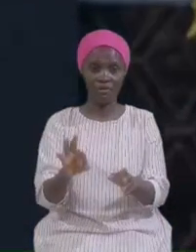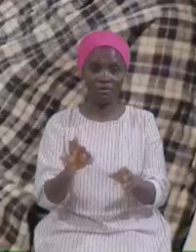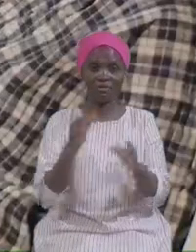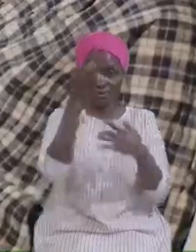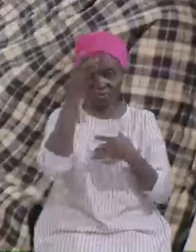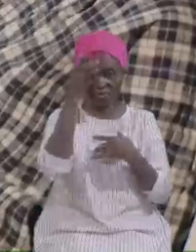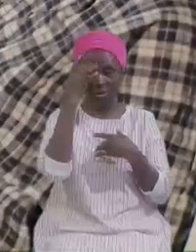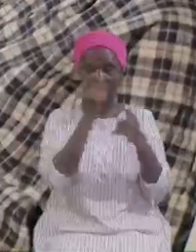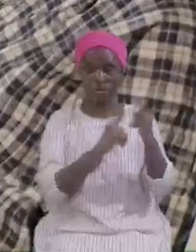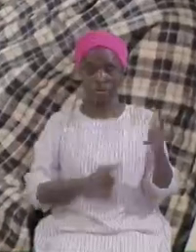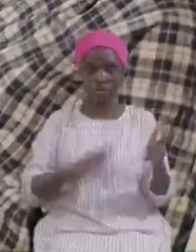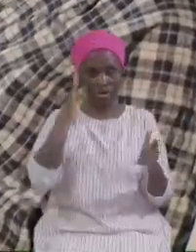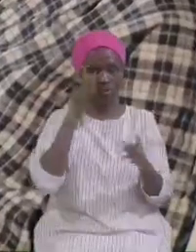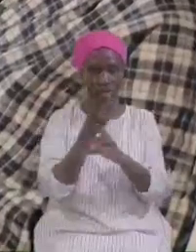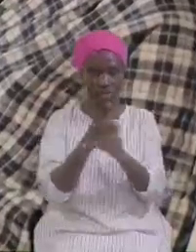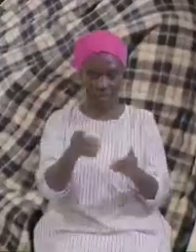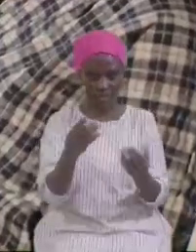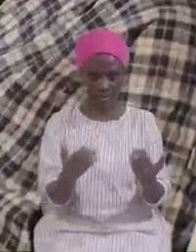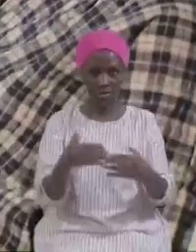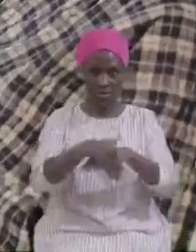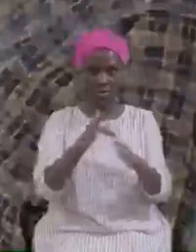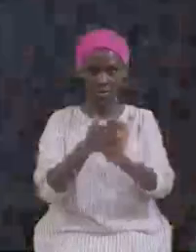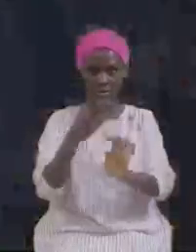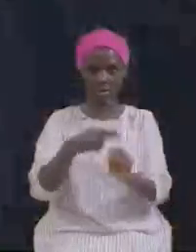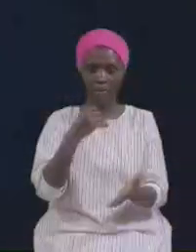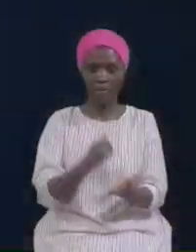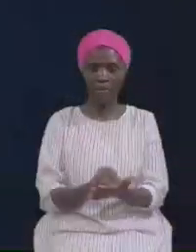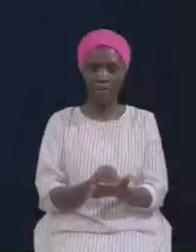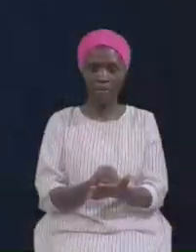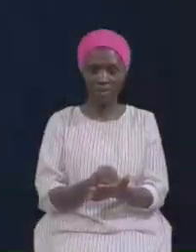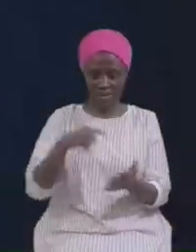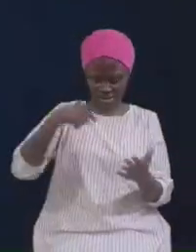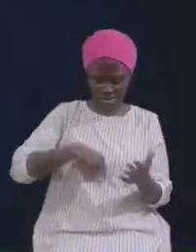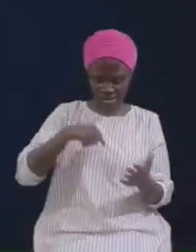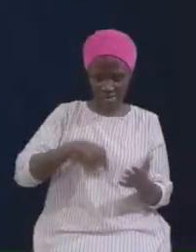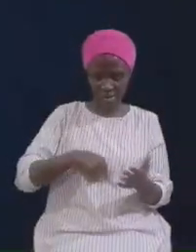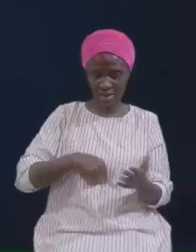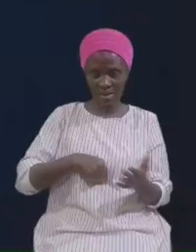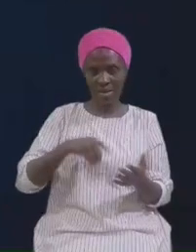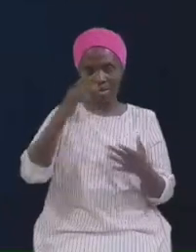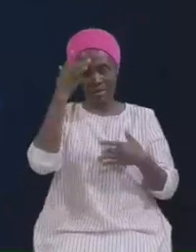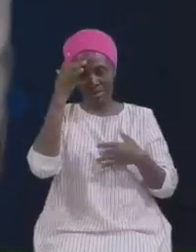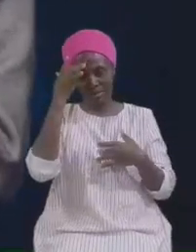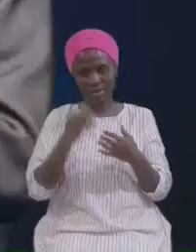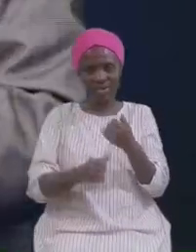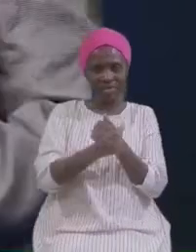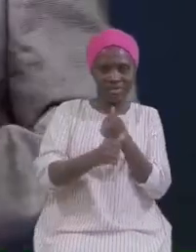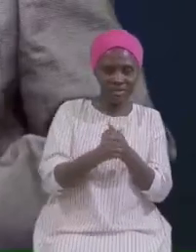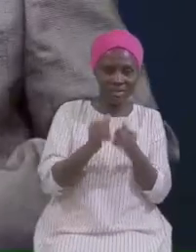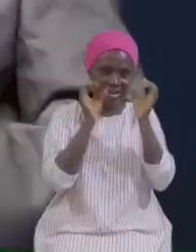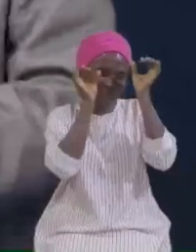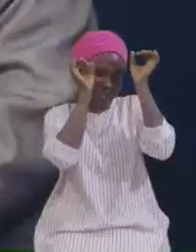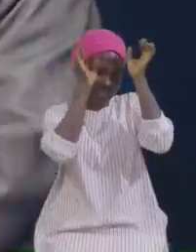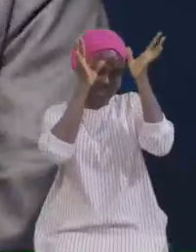le Seigneur va te délivrer ce soir. Interne, douloureuse, terrible, de